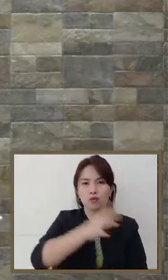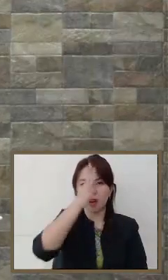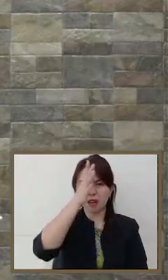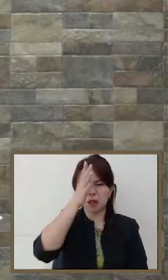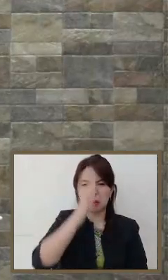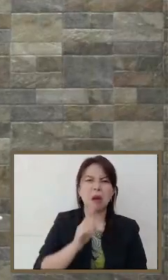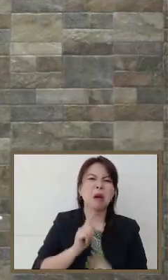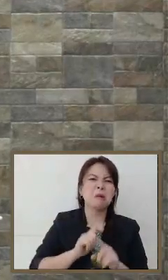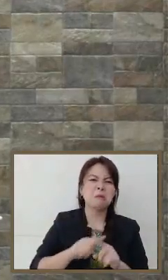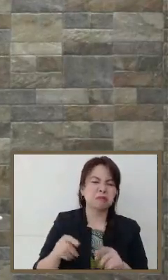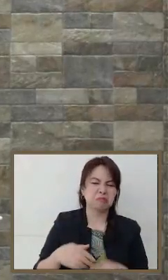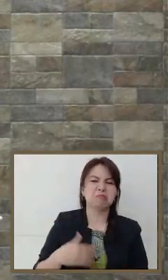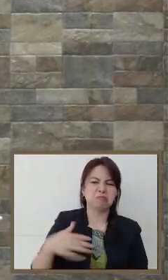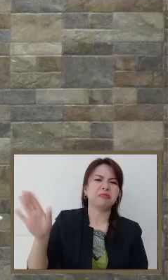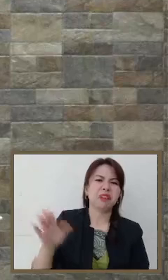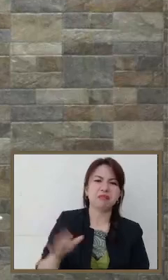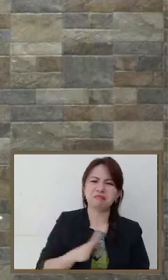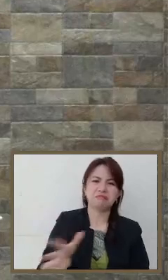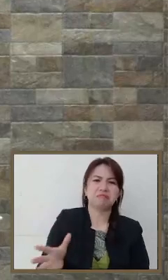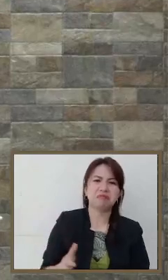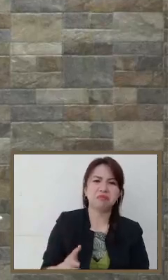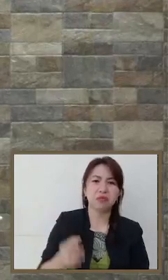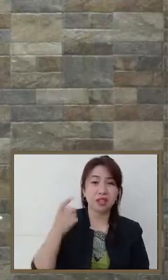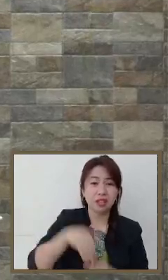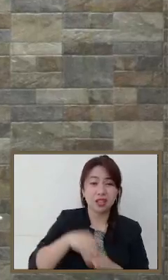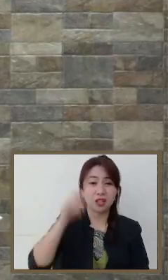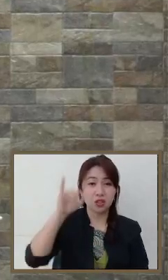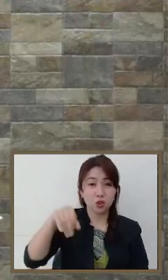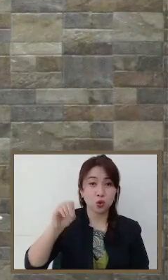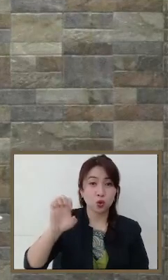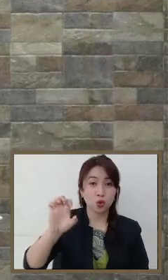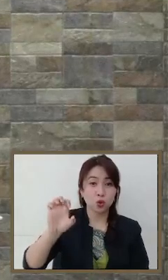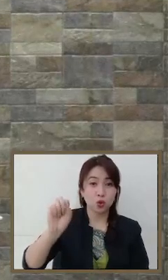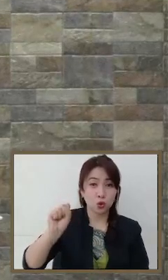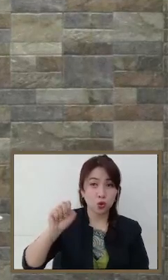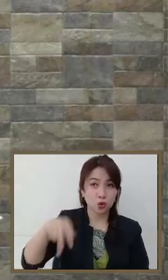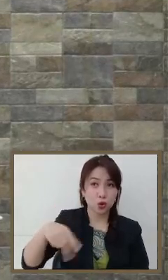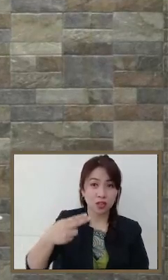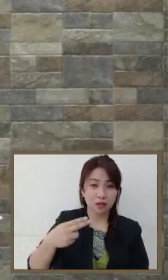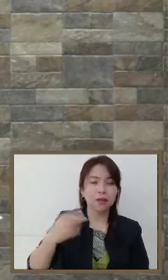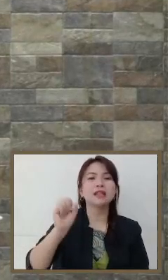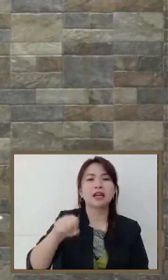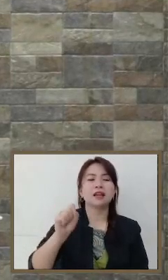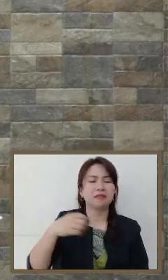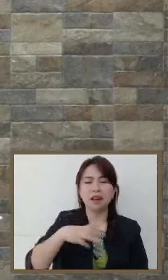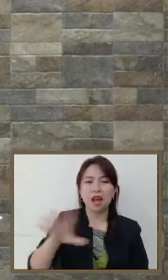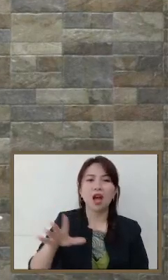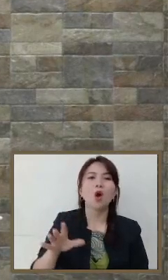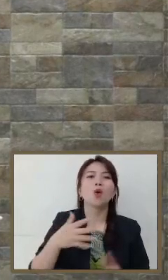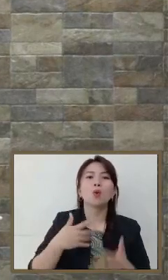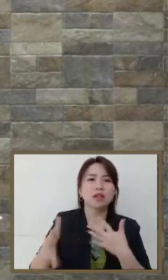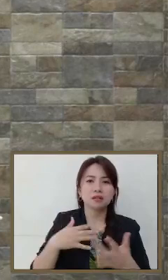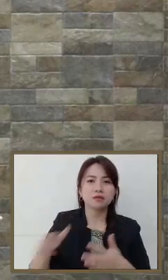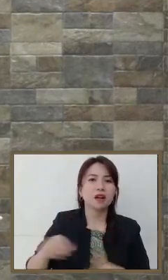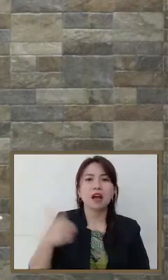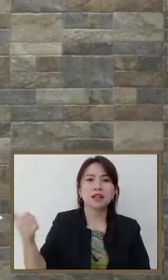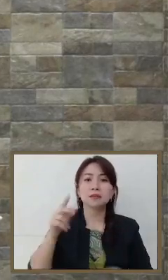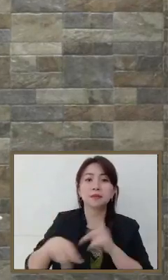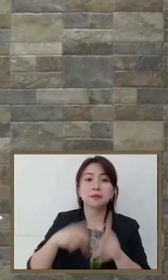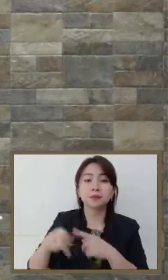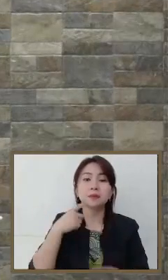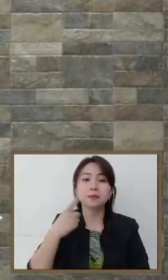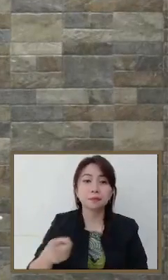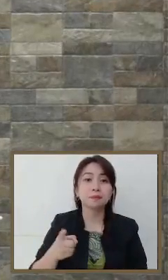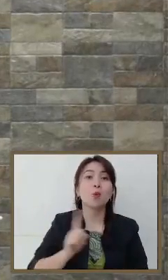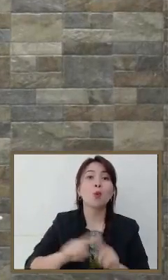pakialam ano man sabihin ng ibang tao basta alam niya mahal siya ng Diyos Amen at makikita niyo sa buhay